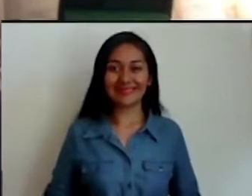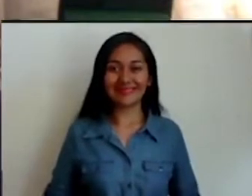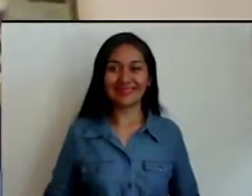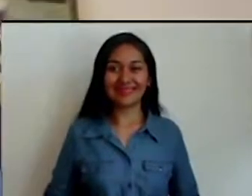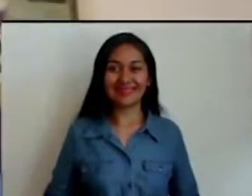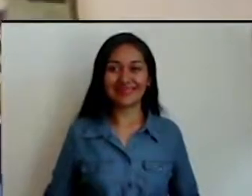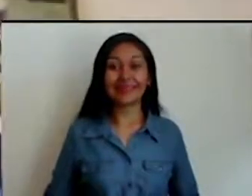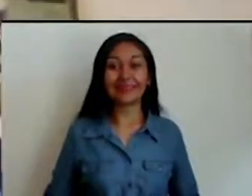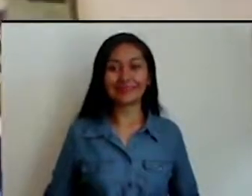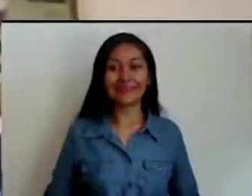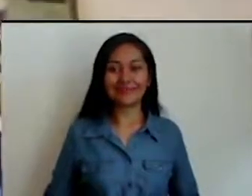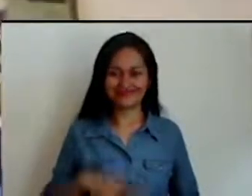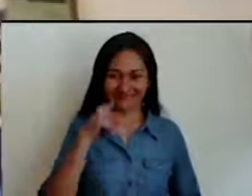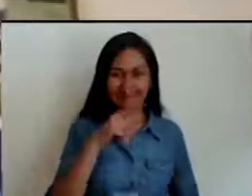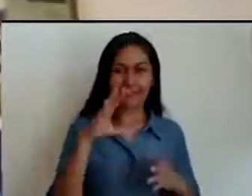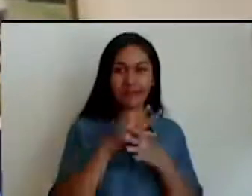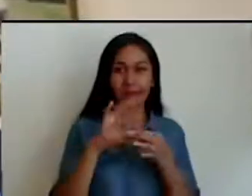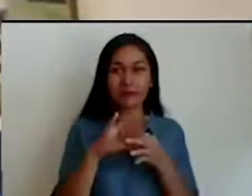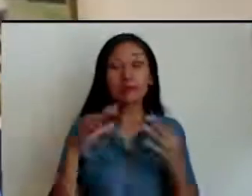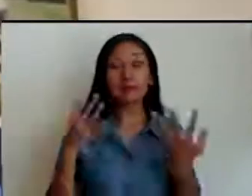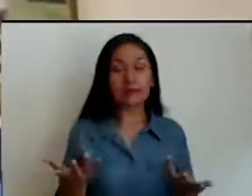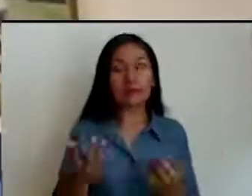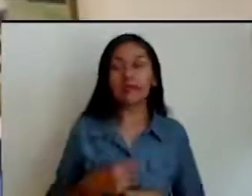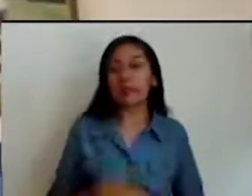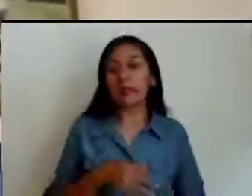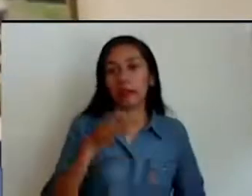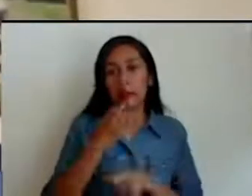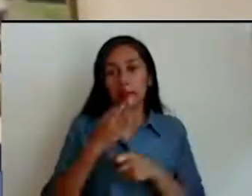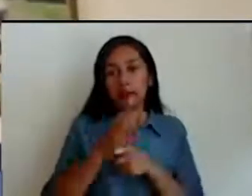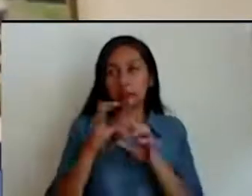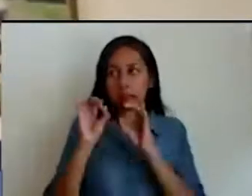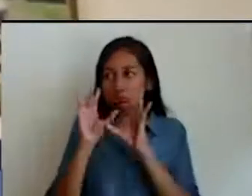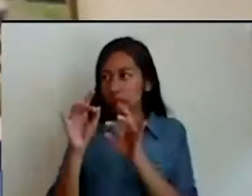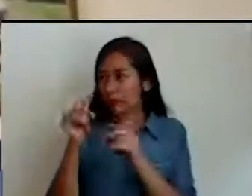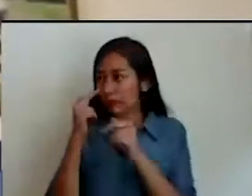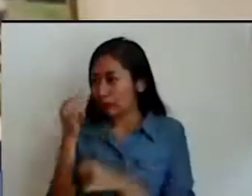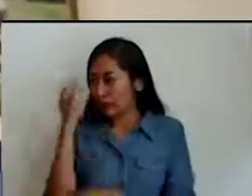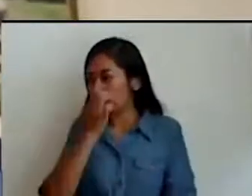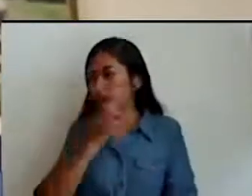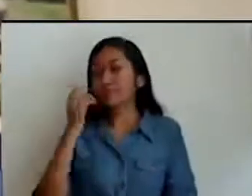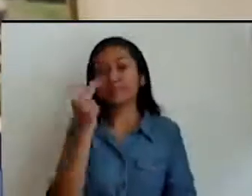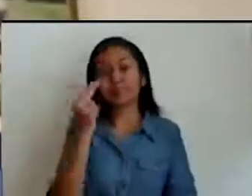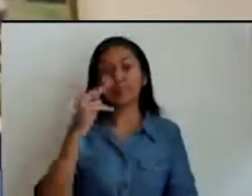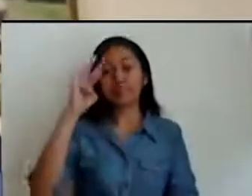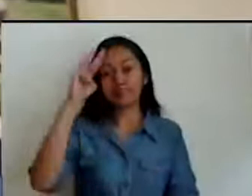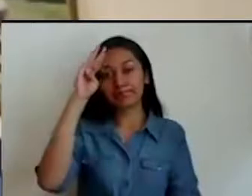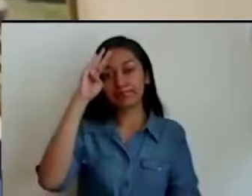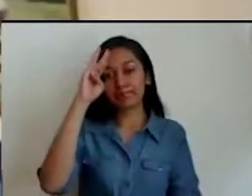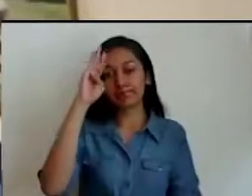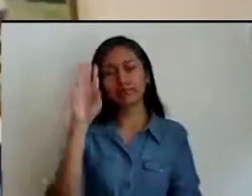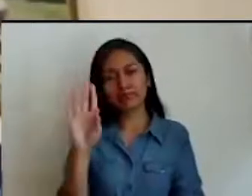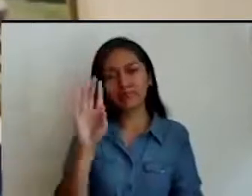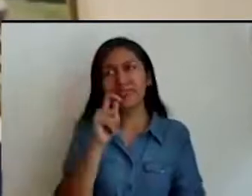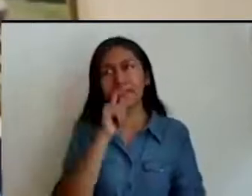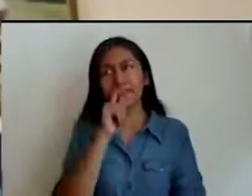Sì. Commenta che sì, hay situaciones a pensar che tiene que ver con ¿qué sucede en el